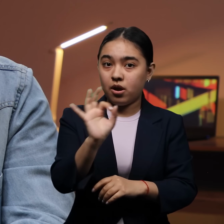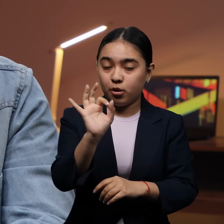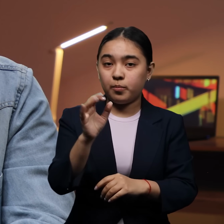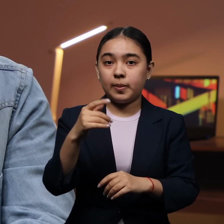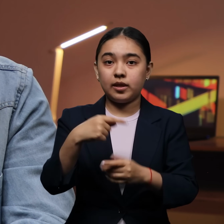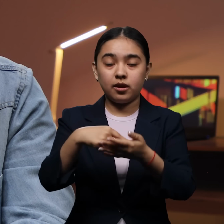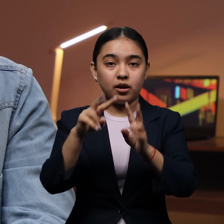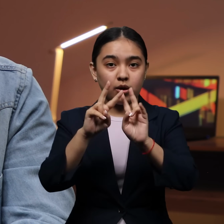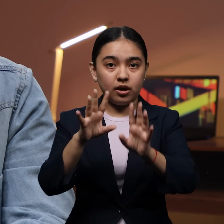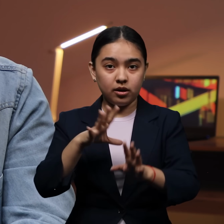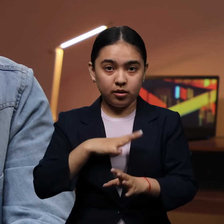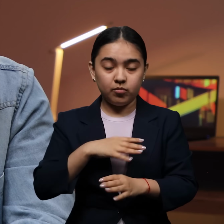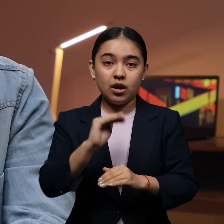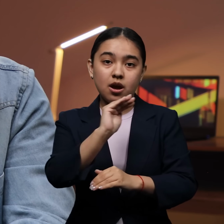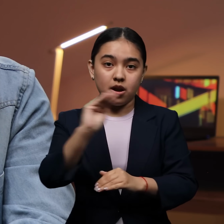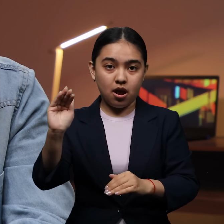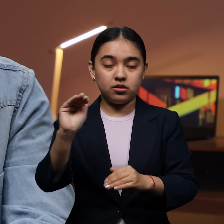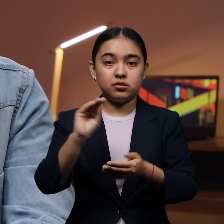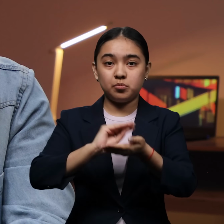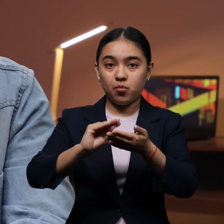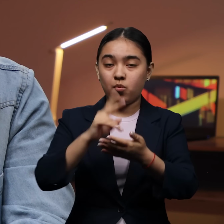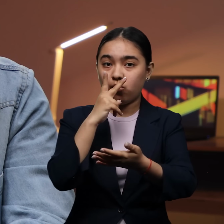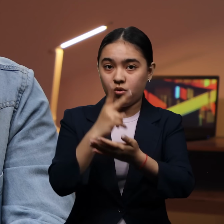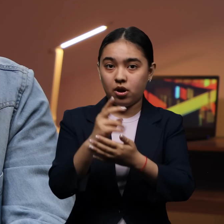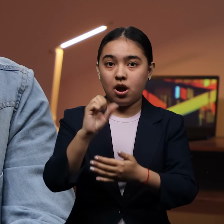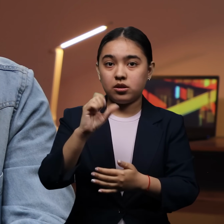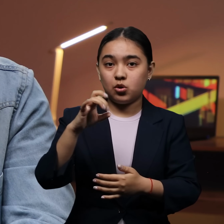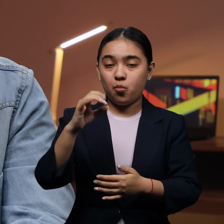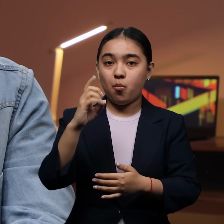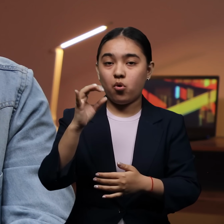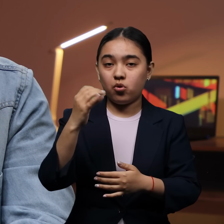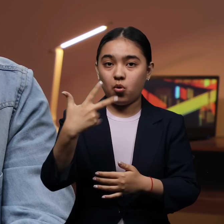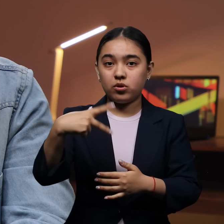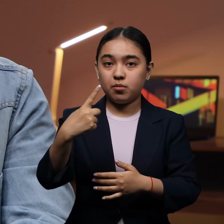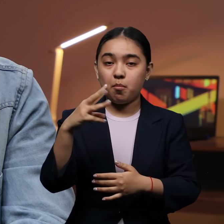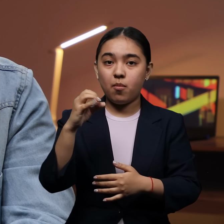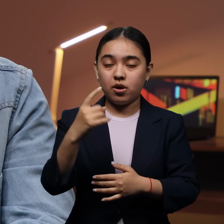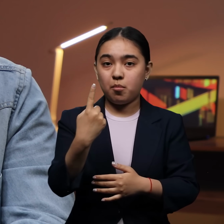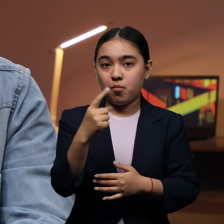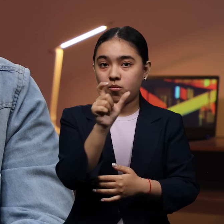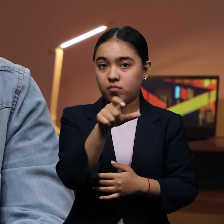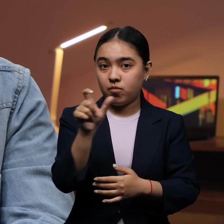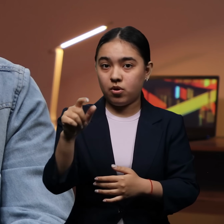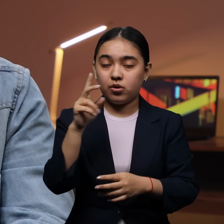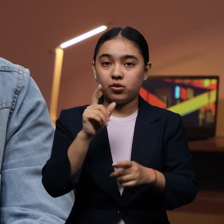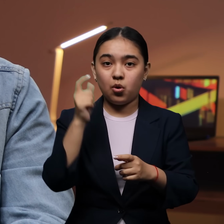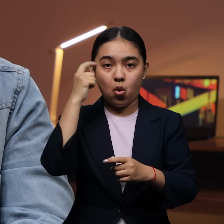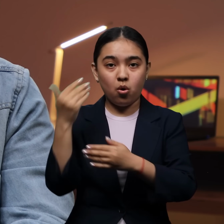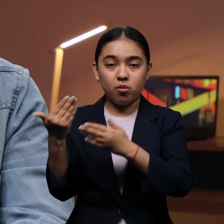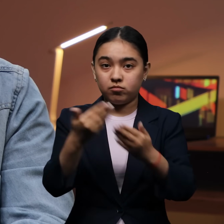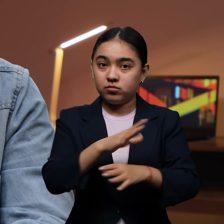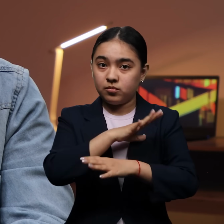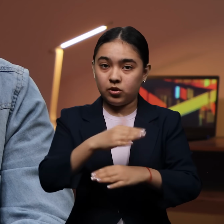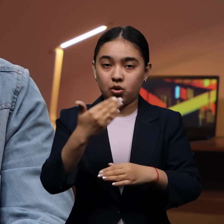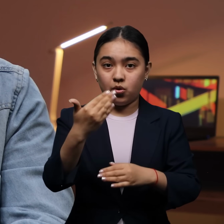haqida gapirganiga urg'u qaratdi. Rasmiy bayonotga ko'ra, Asrol Boyqorayev 31 mart kuni birorta ham fermerni tuman